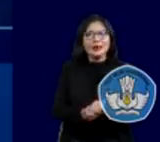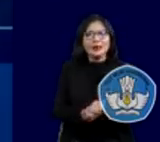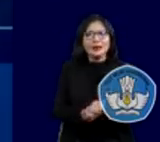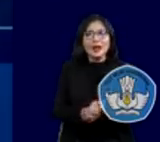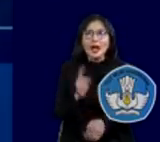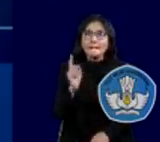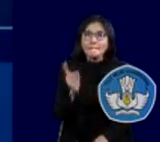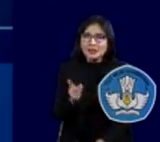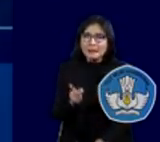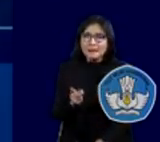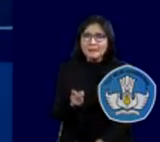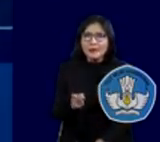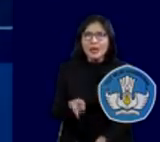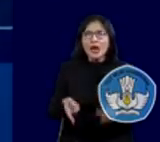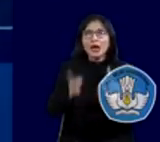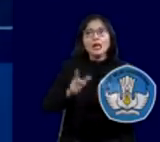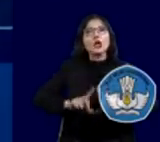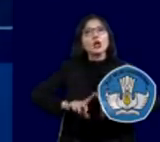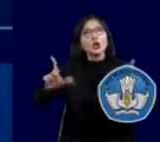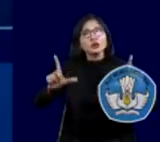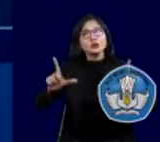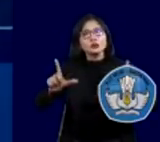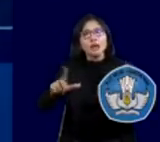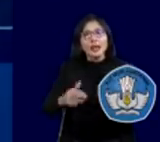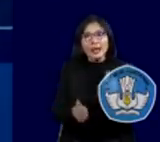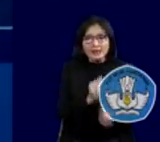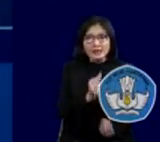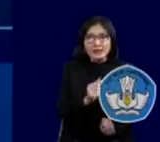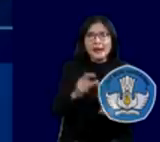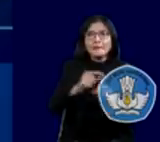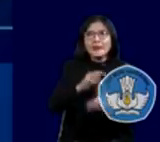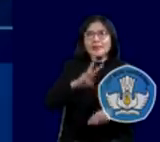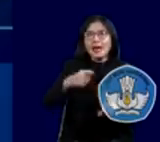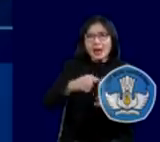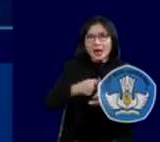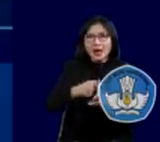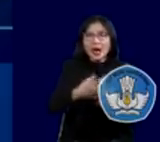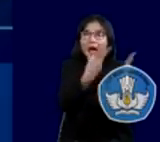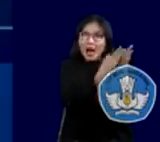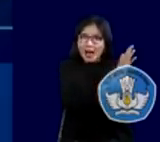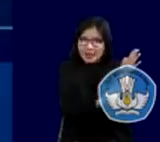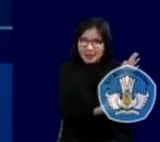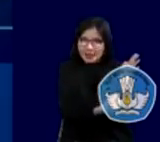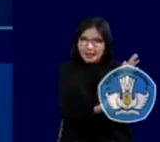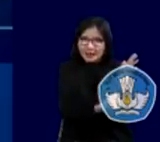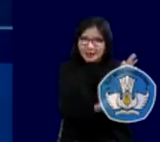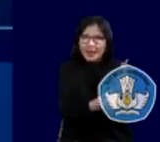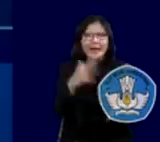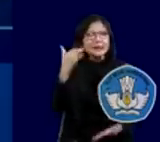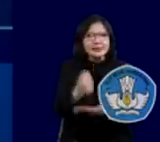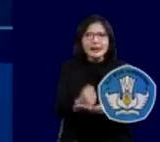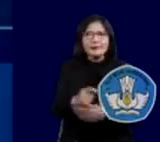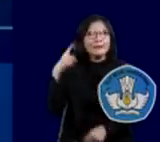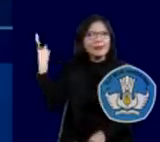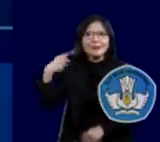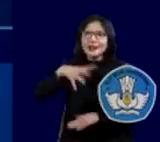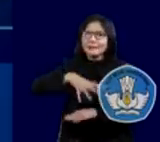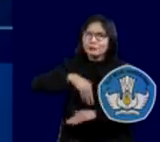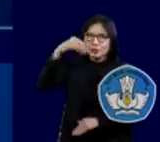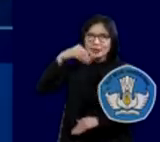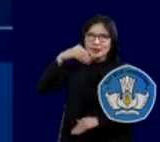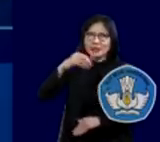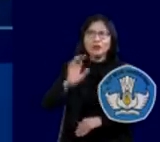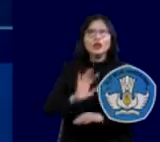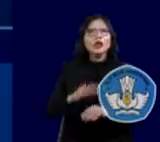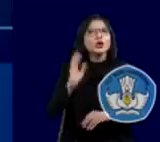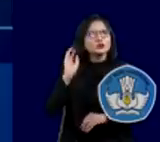karena kalau lolos tes P3K ini, anggarannya akan dijamin oleh pemerintah pusat, akan sudah